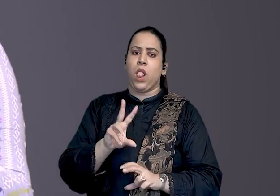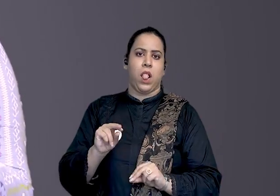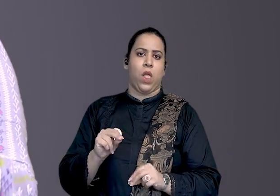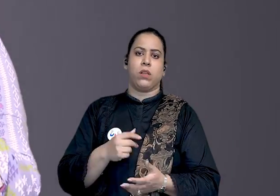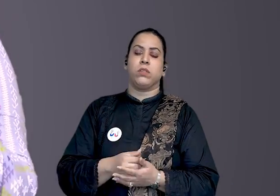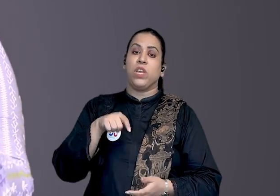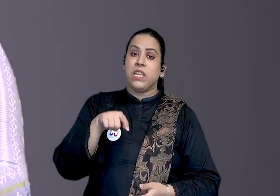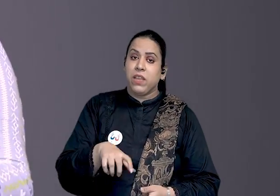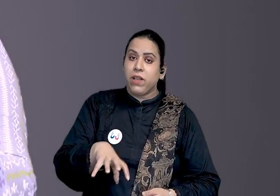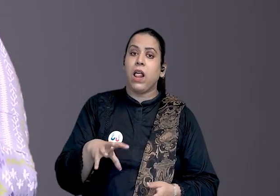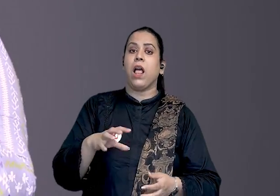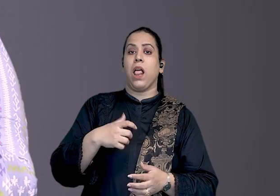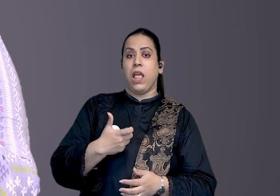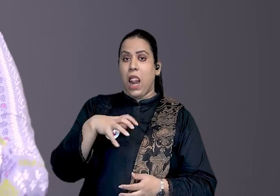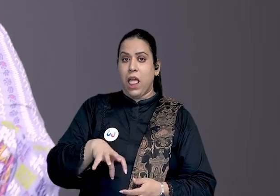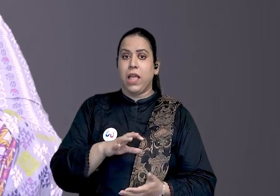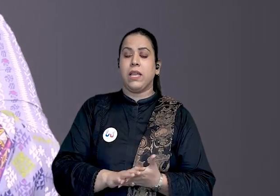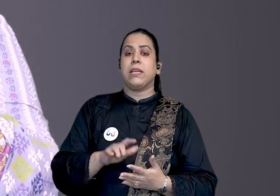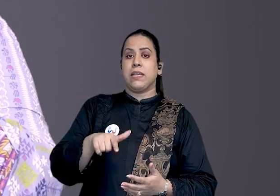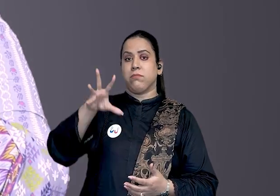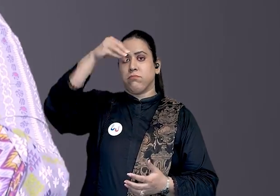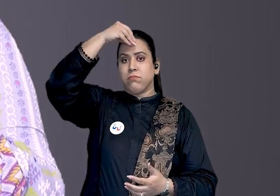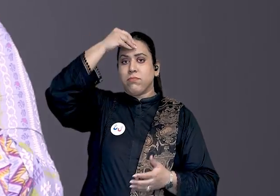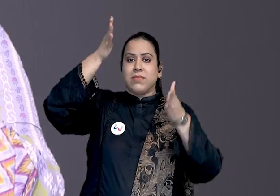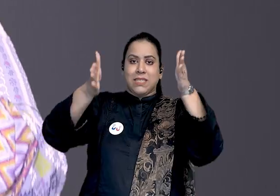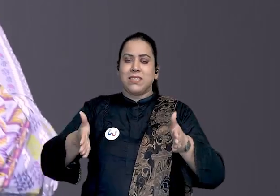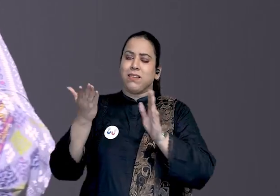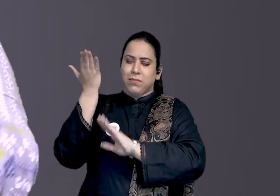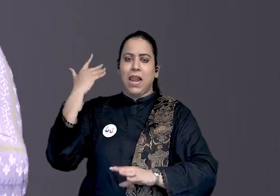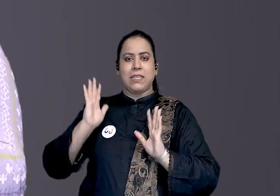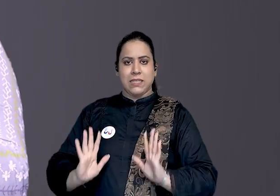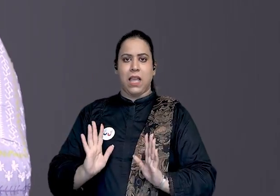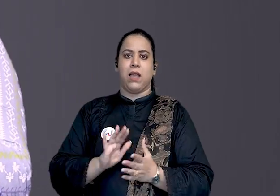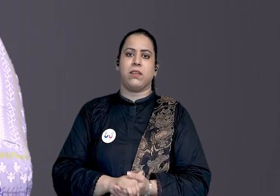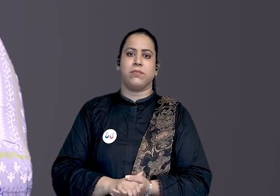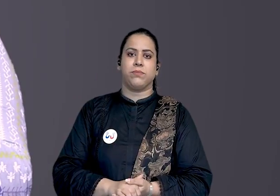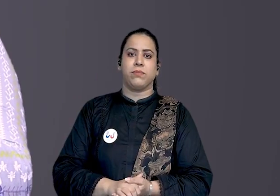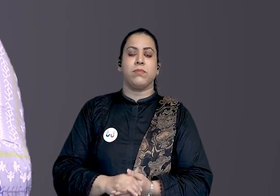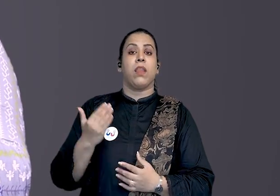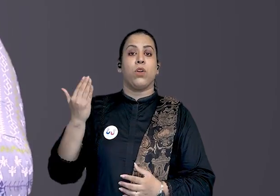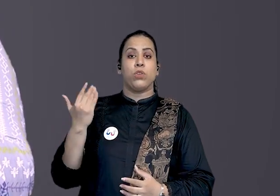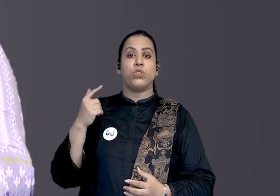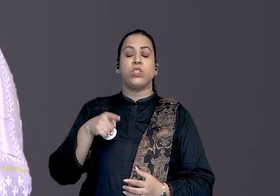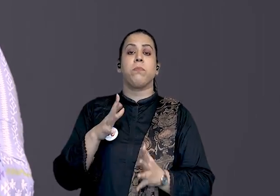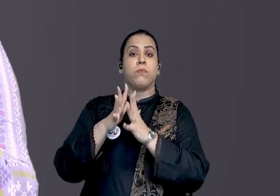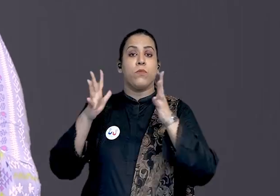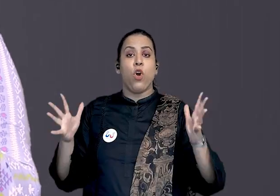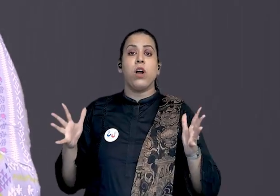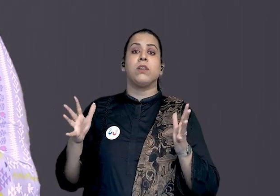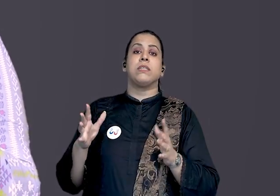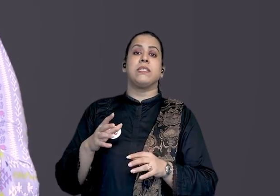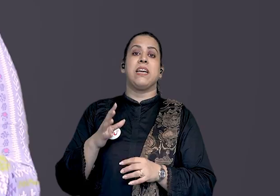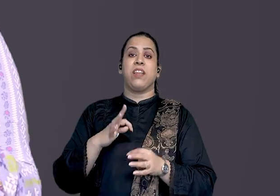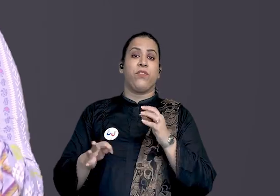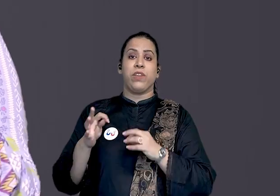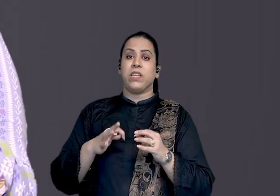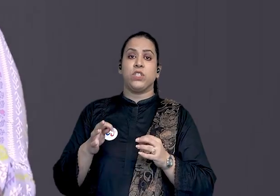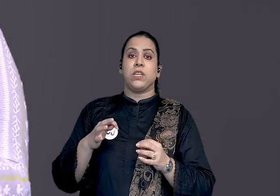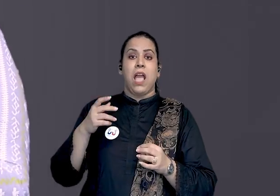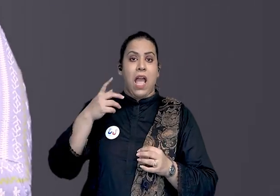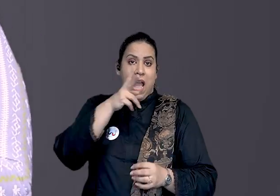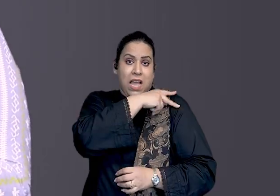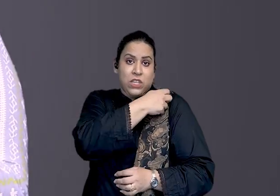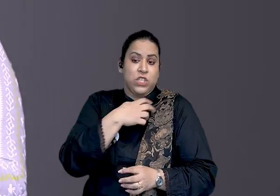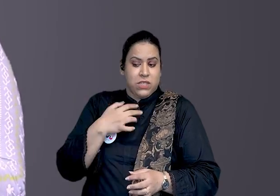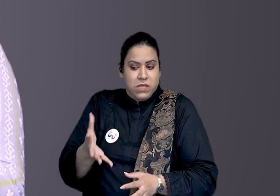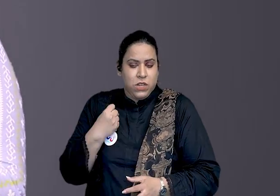کیے. ان کو اڈاپشن کے بعد دے ایڈڈ دیئر اون ایلیمنٹس جو کہ وہ یورپ سے لے کے آئے تھے، اور